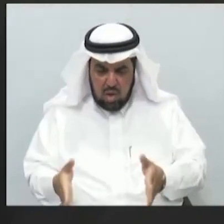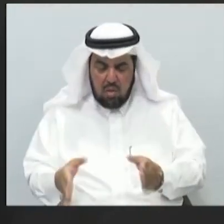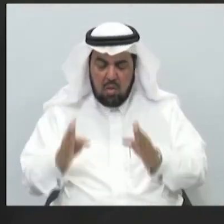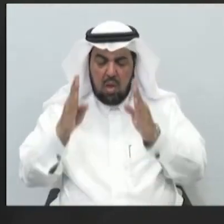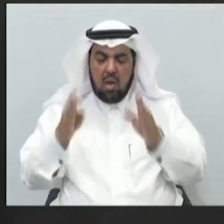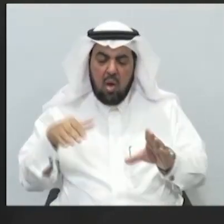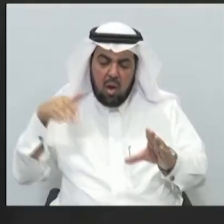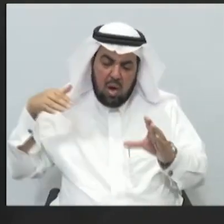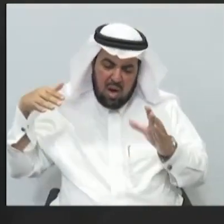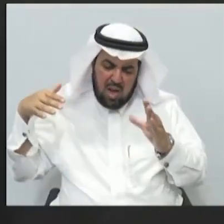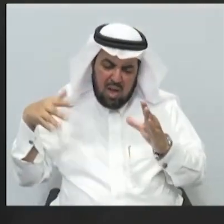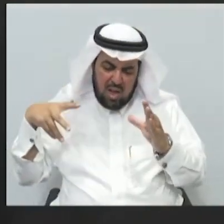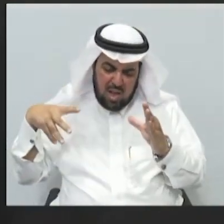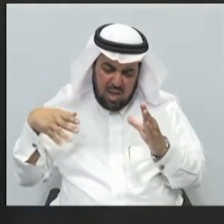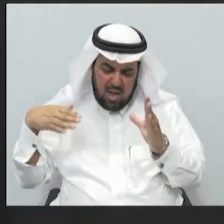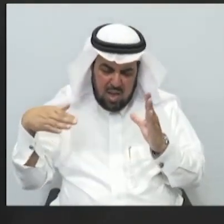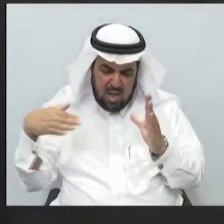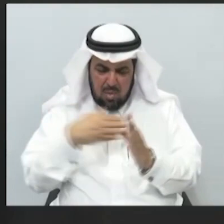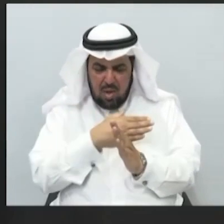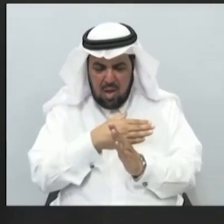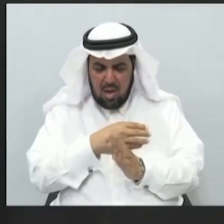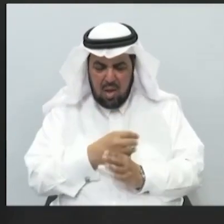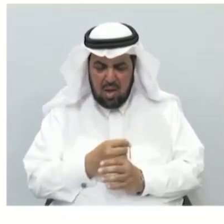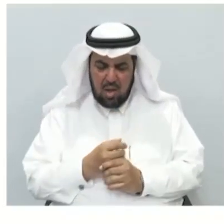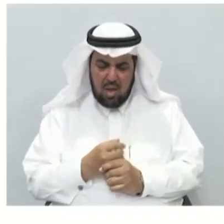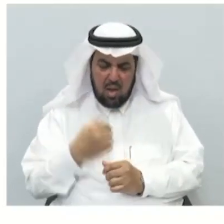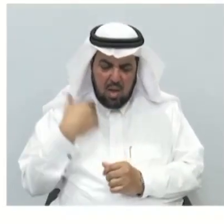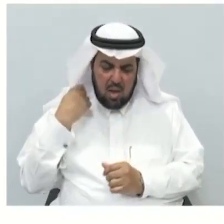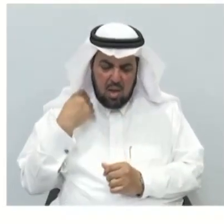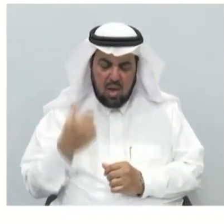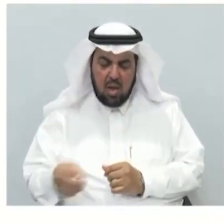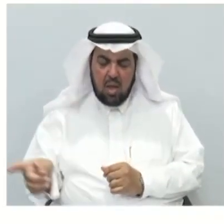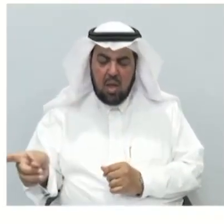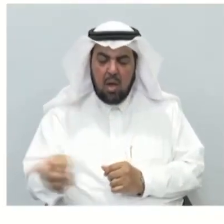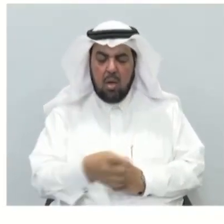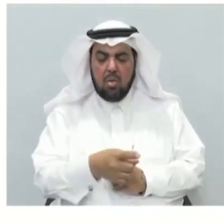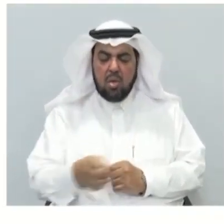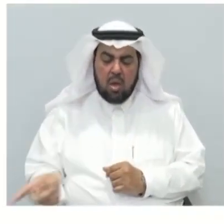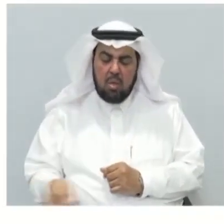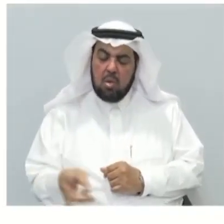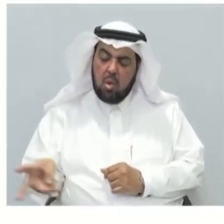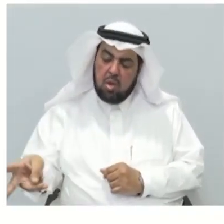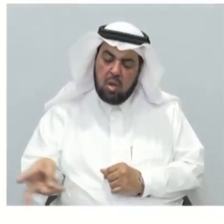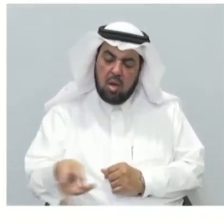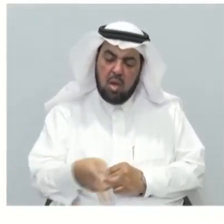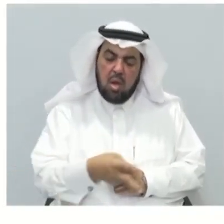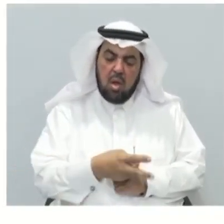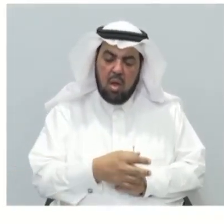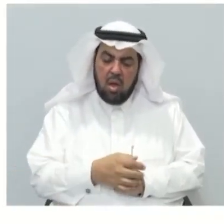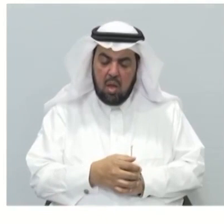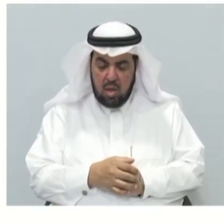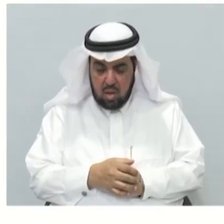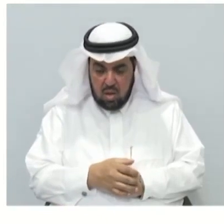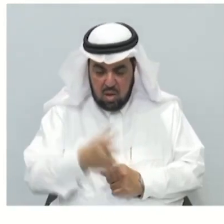وقطعه ما قاطع صح ولا لا خلونا نوضحها هنا افضل اذا كان في عندي مستقيمين متوازيين لازم نحط علامه التوازي